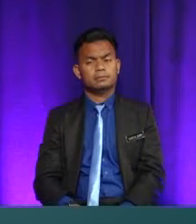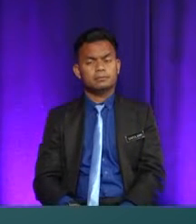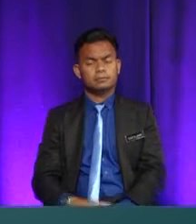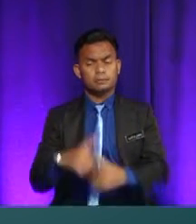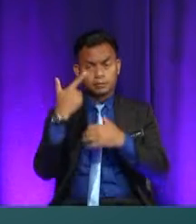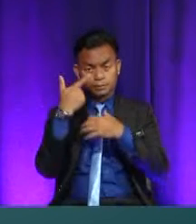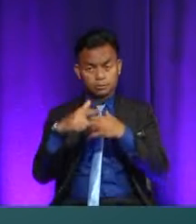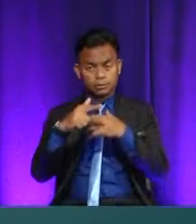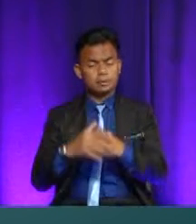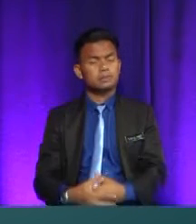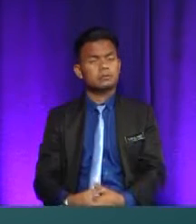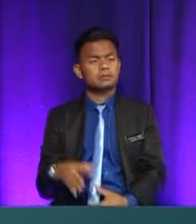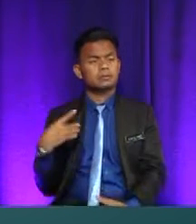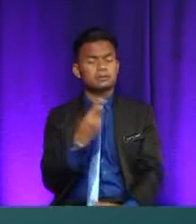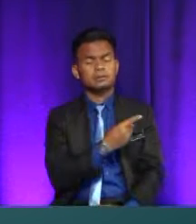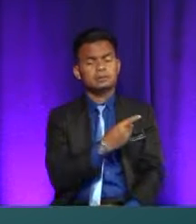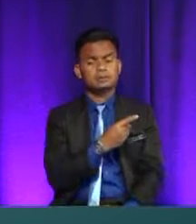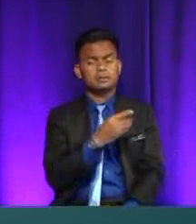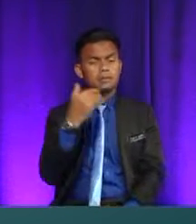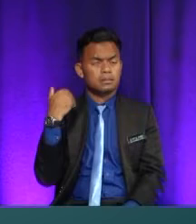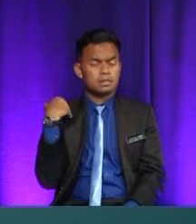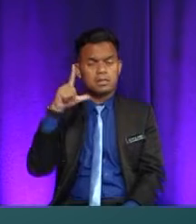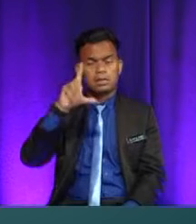kita ada logam yang